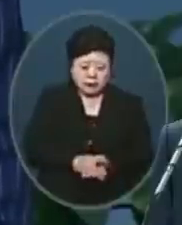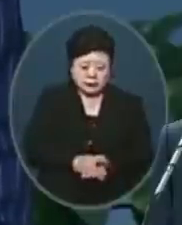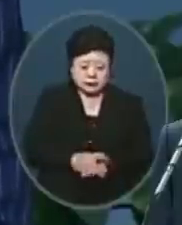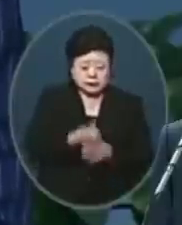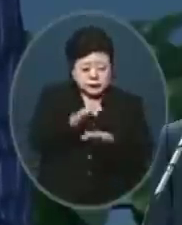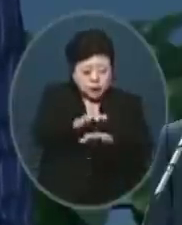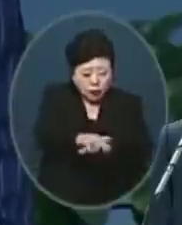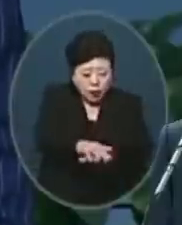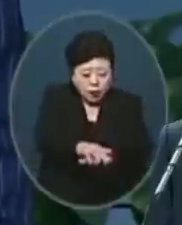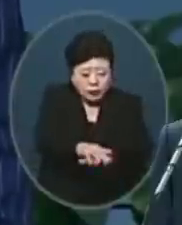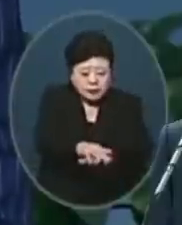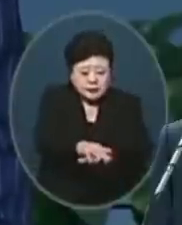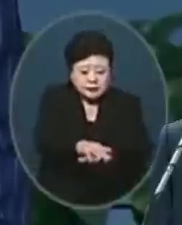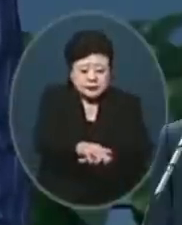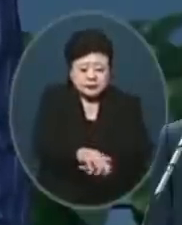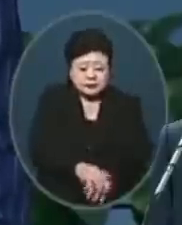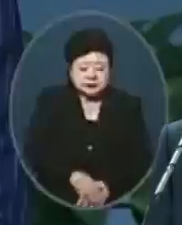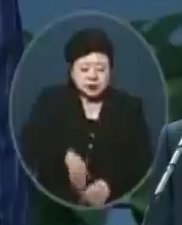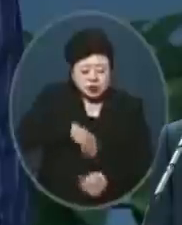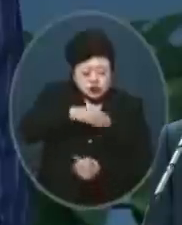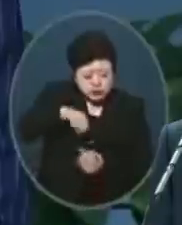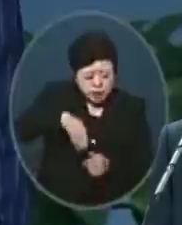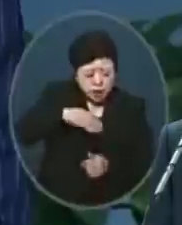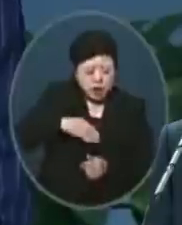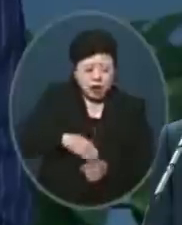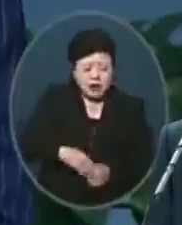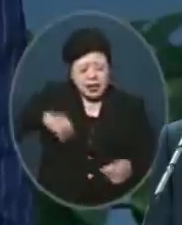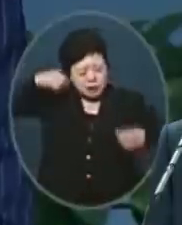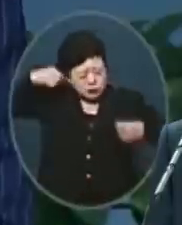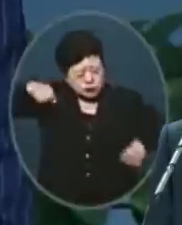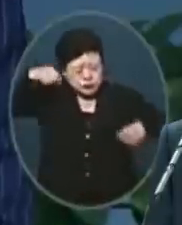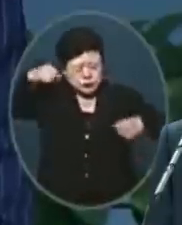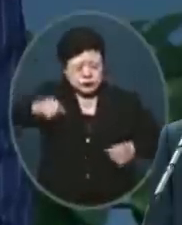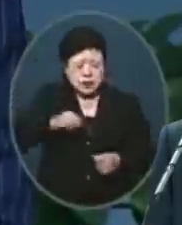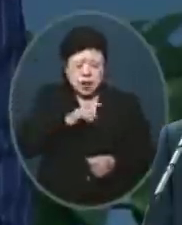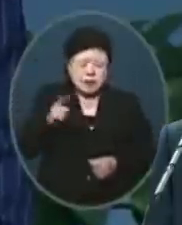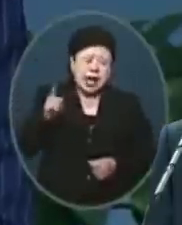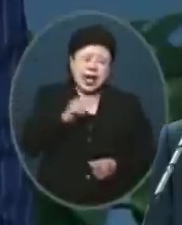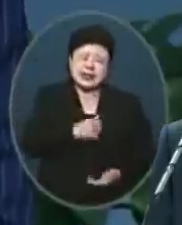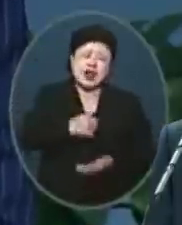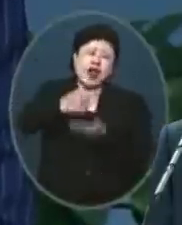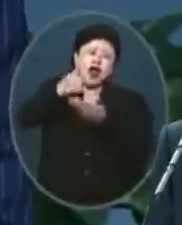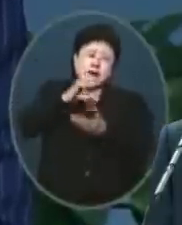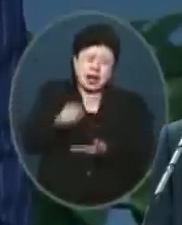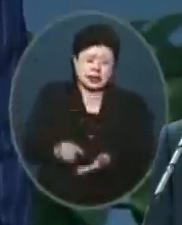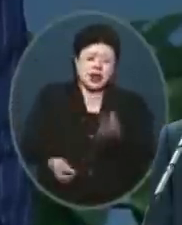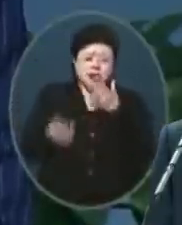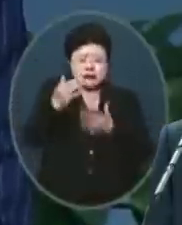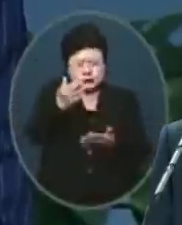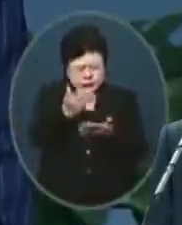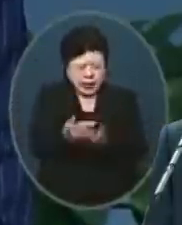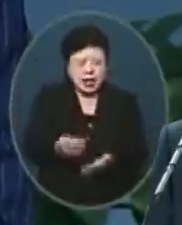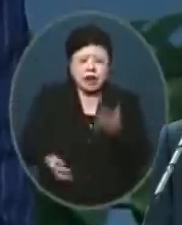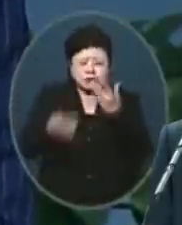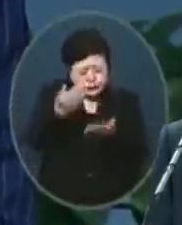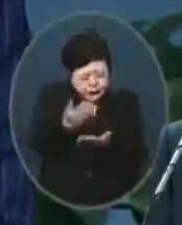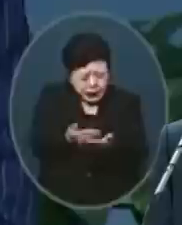놓고 난 다음 그 주위에 돌아서 춤추면서 바알이여 바알이여 불을 주소서 불을